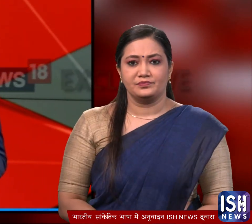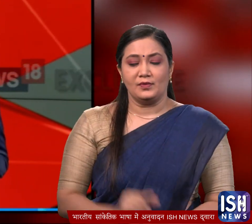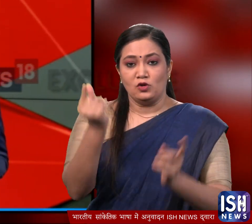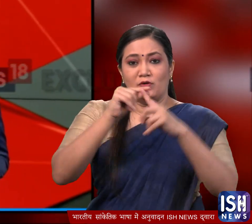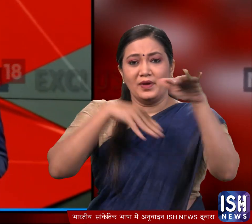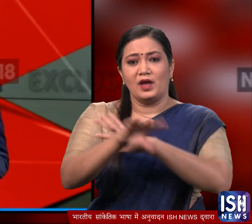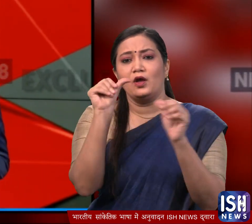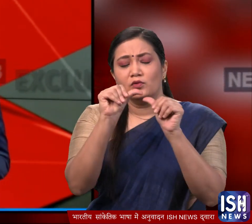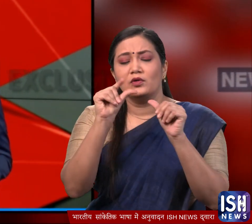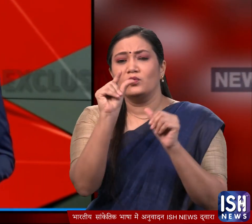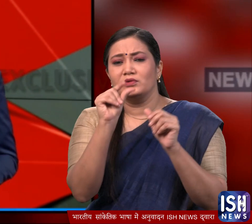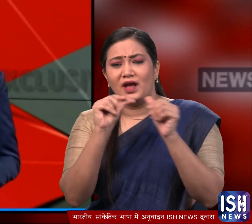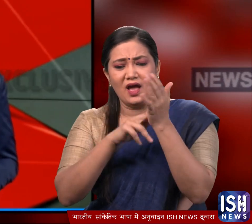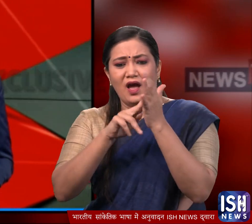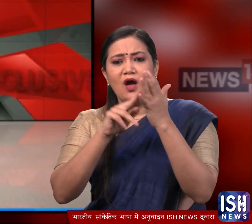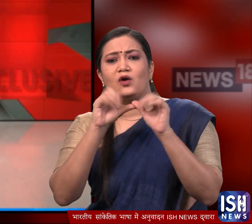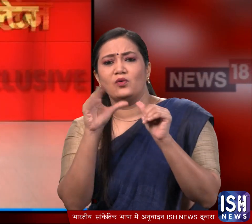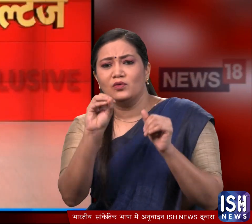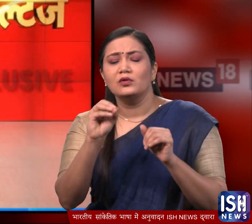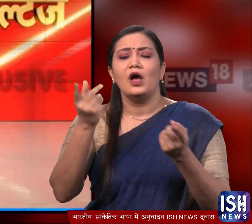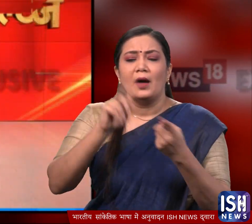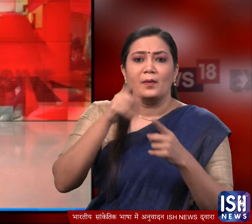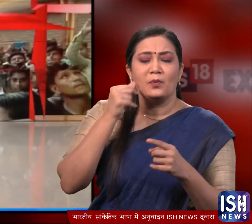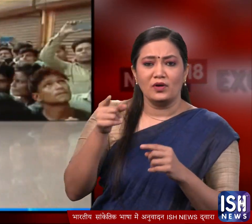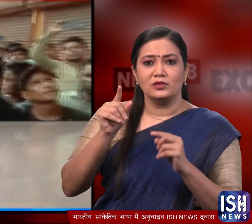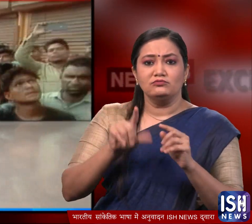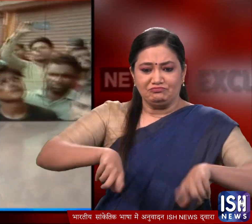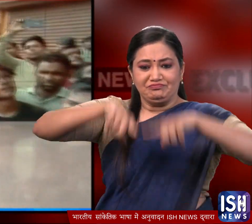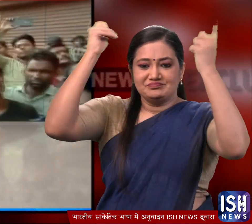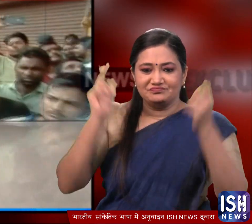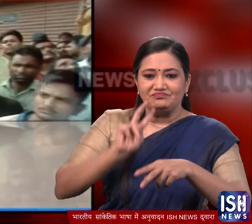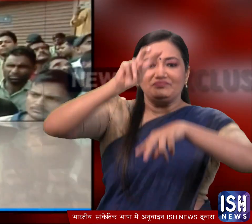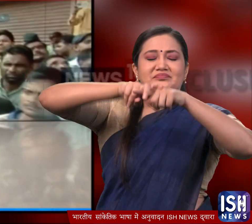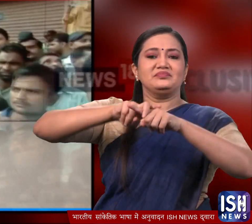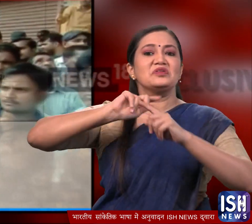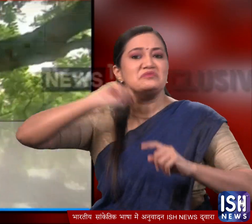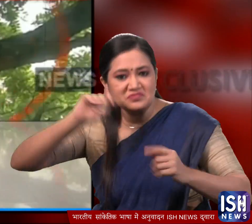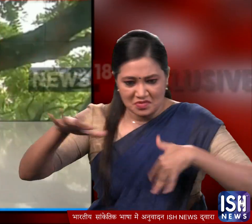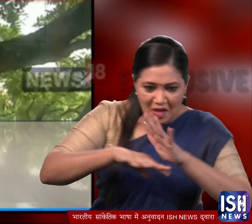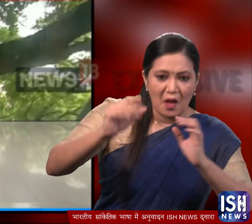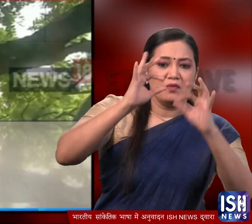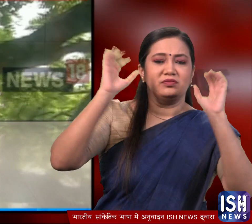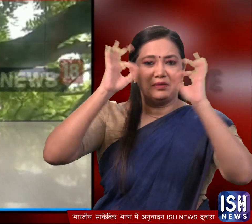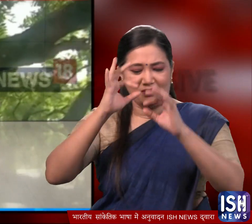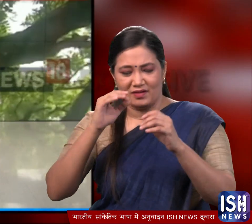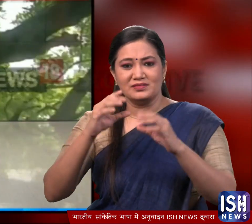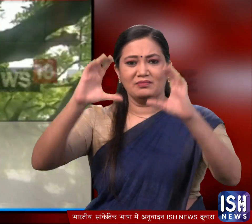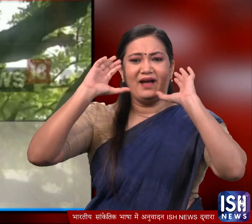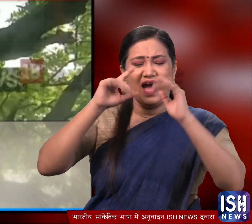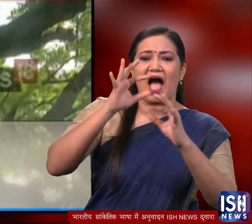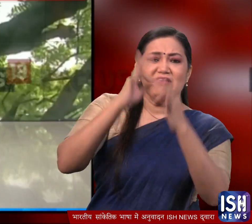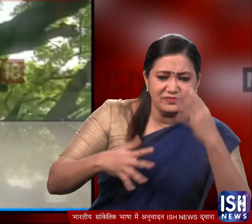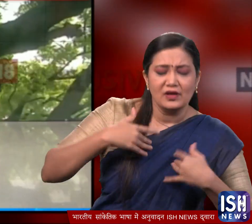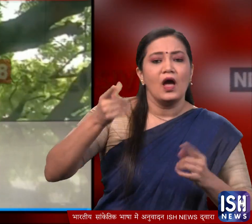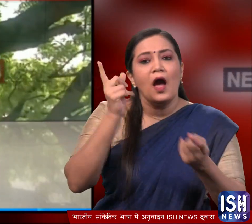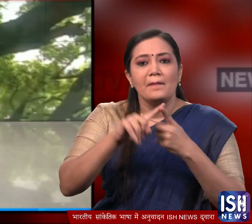एक चौंका देने वाला वीडियो सामने आया। वहां एक लड़के ने एक पेड़ पर चढ़कर खुदकुशी करने का हाई वोल्टेज ड्रामा किया। हालांकि कुछ घंटे बाद पुलिस और फायर